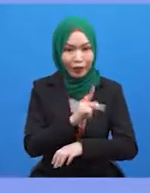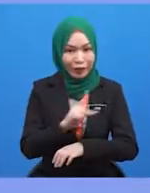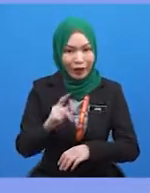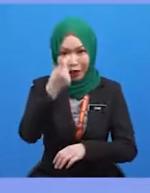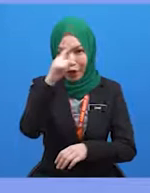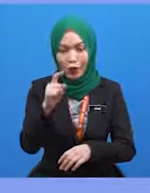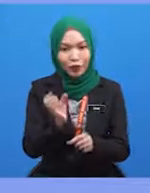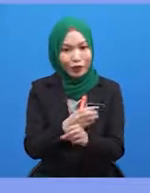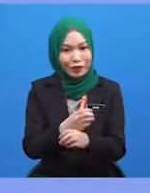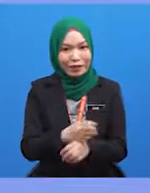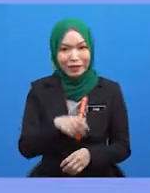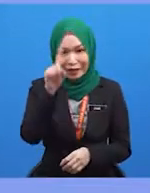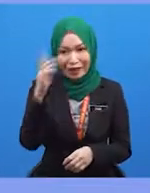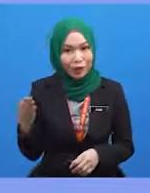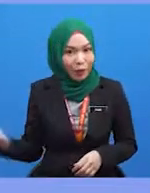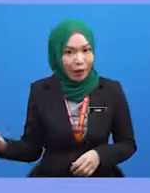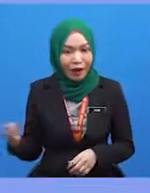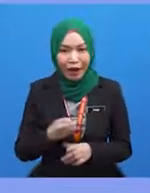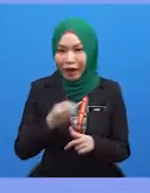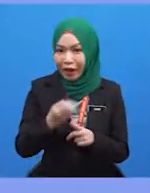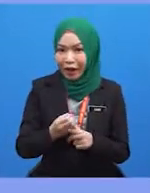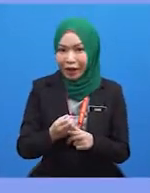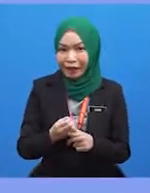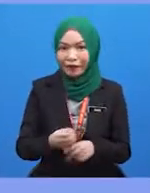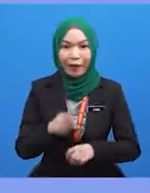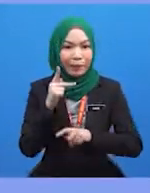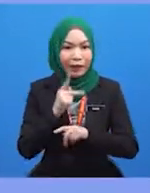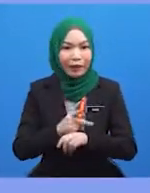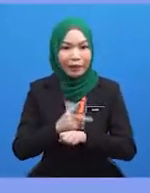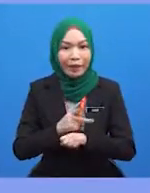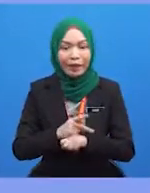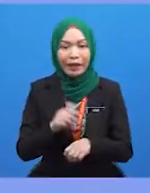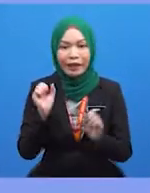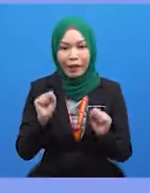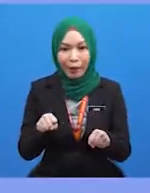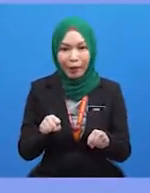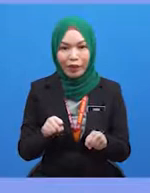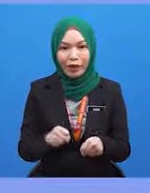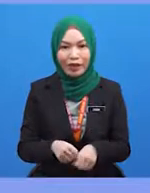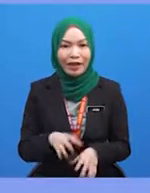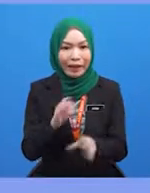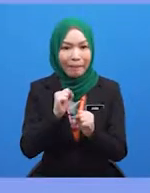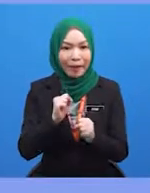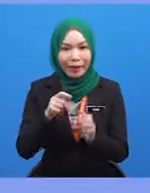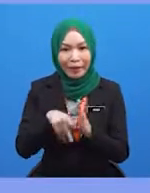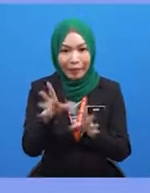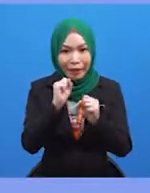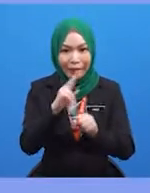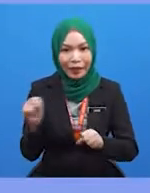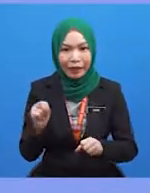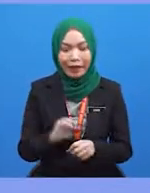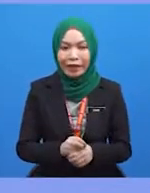untuk mencipta sesuatu barang atau perkhidmatan yang boleh menjana pendapatan.